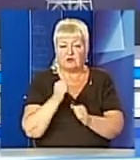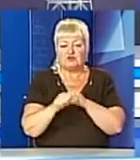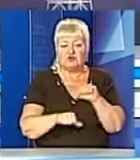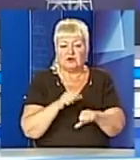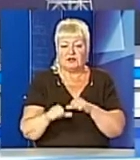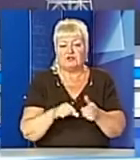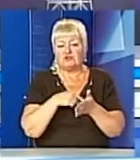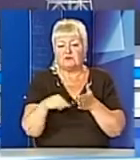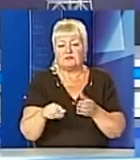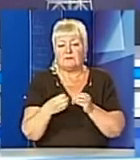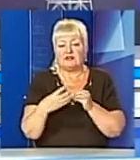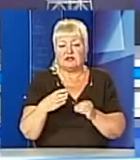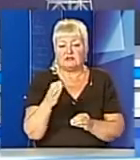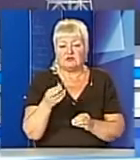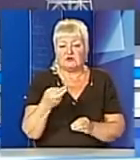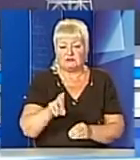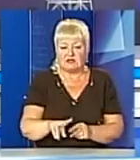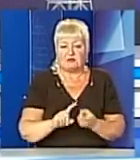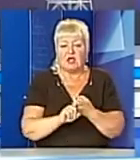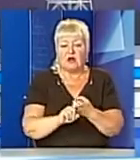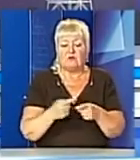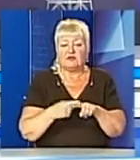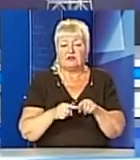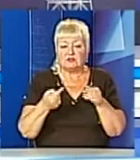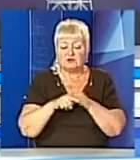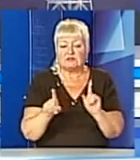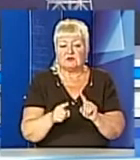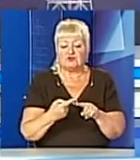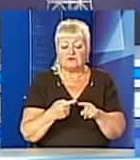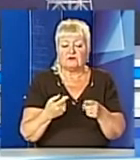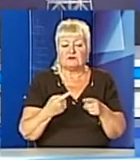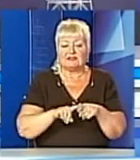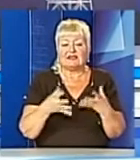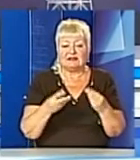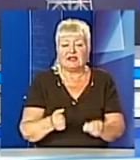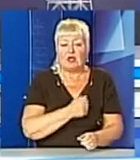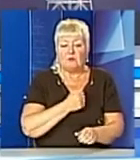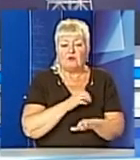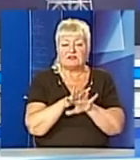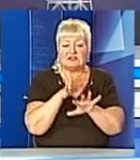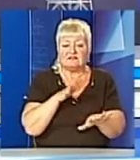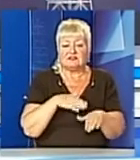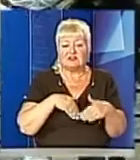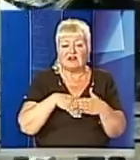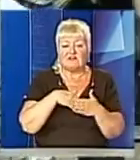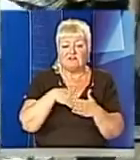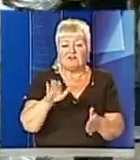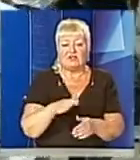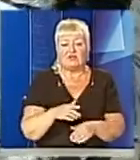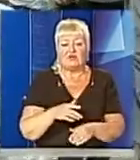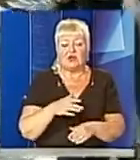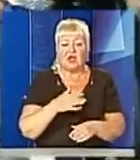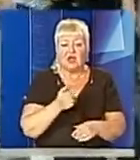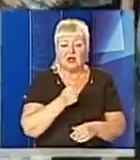відзначають 15 серпня. Пов'язано це із тим, що саме в цей день польські війська відкинули війська Червоної армії до Варшави,